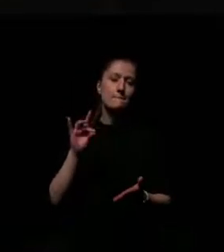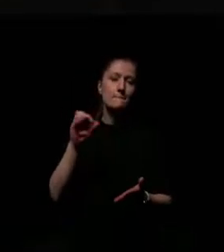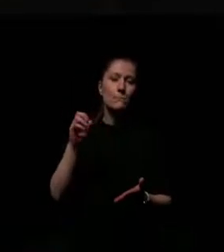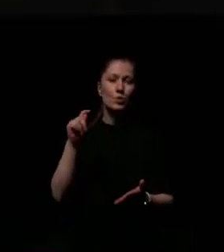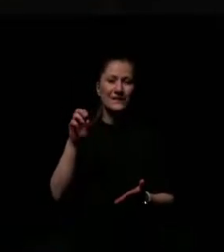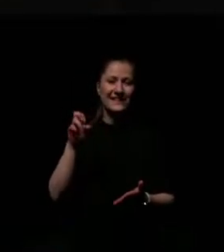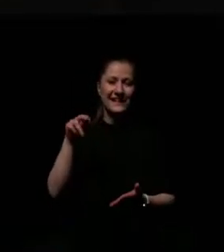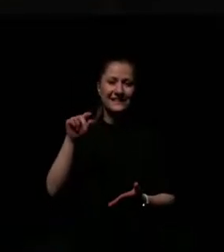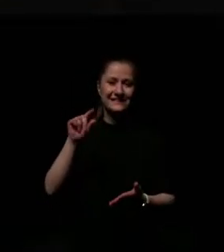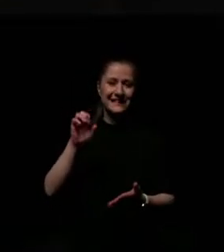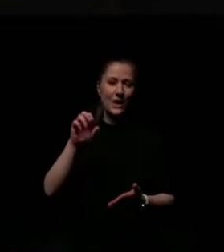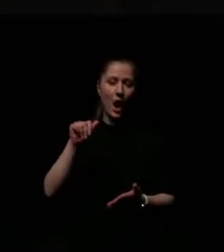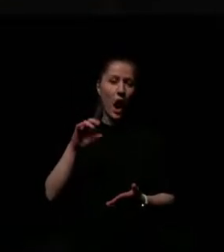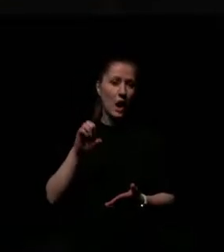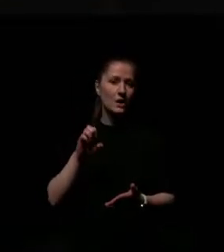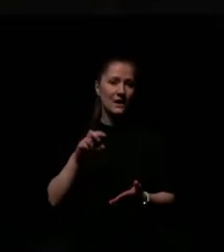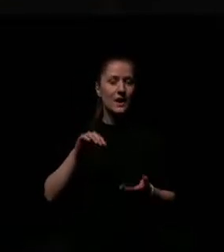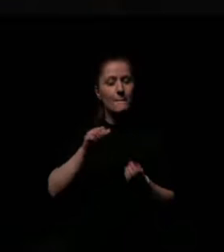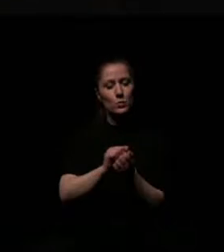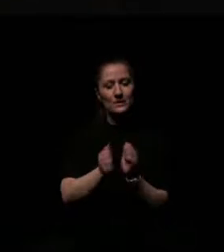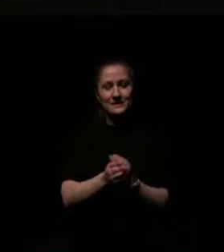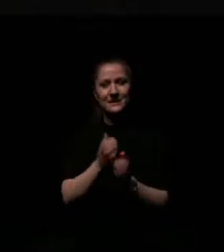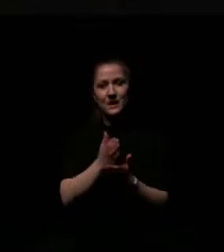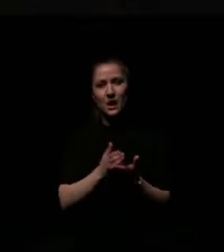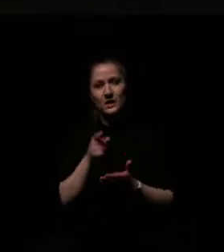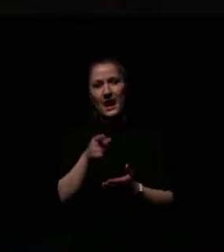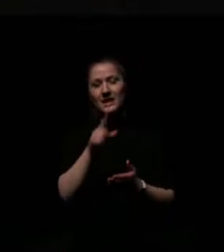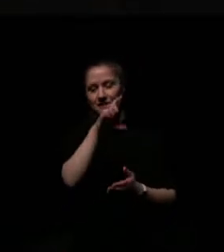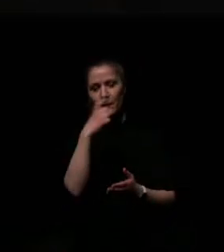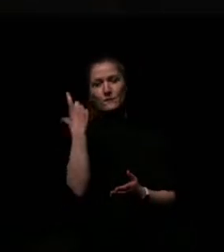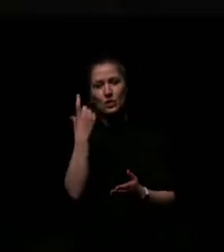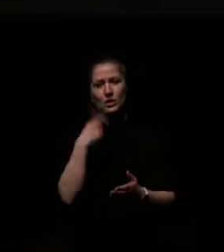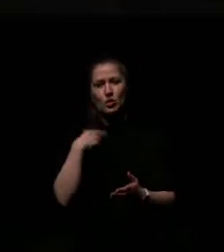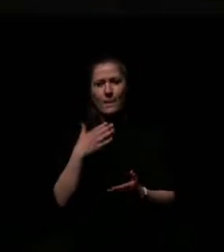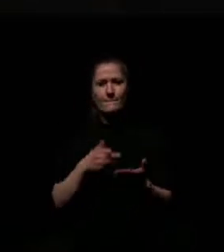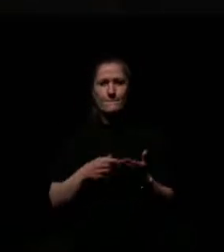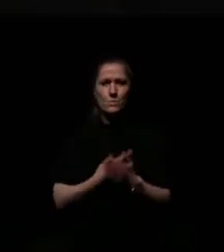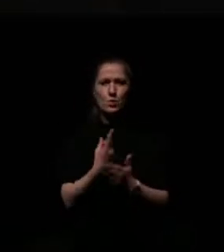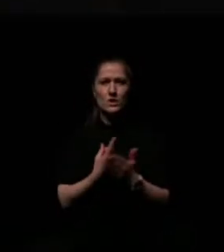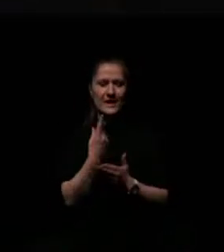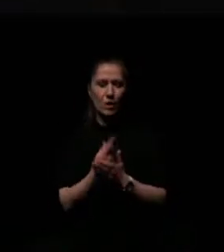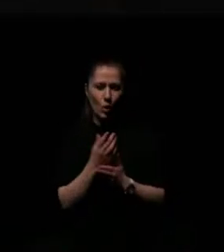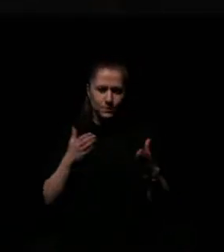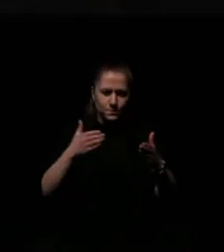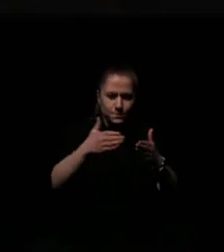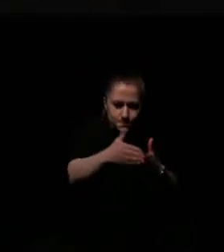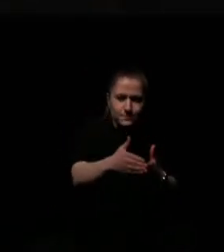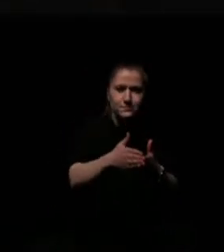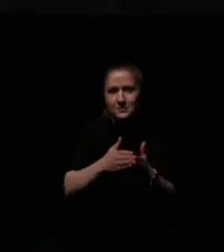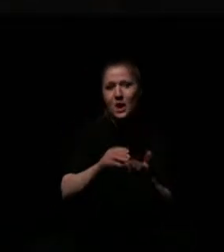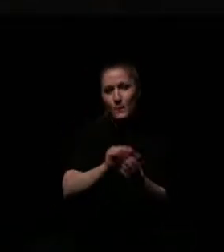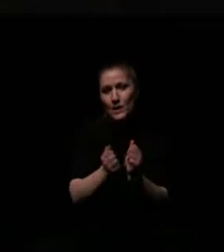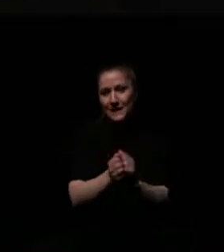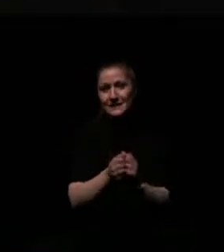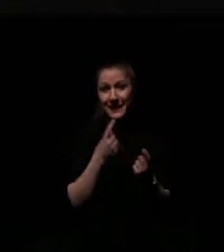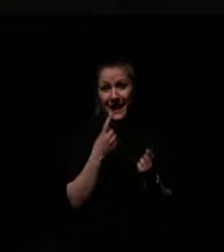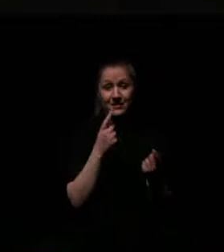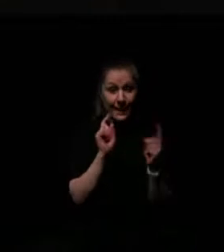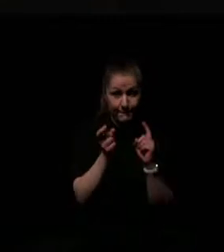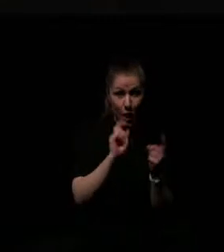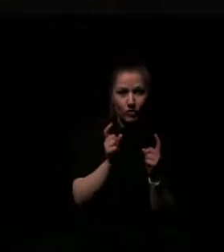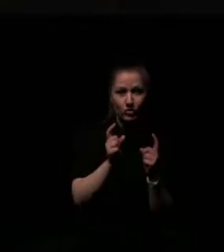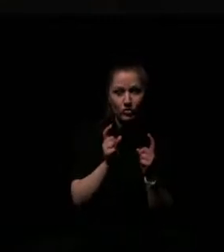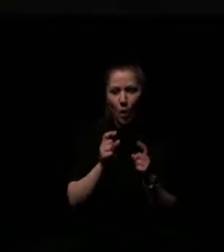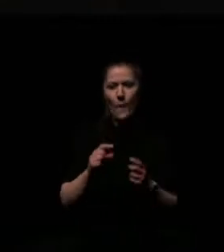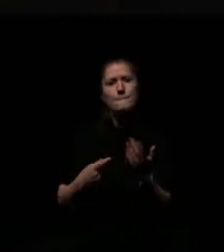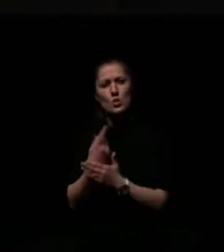samfunnet. Jeg tror det mulig å spisse de politiske debattene. Jeg tror det mulig å involvere medlemmene mer